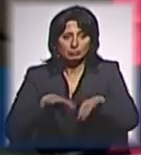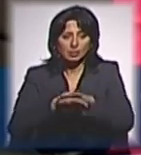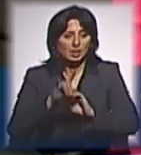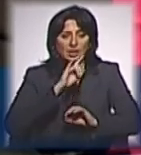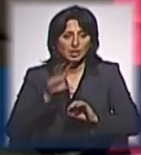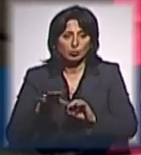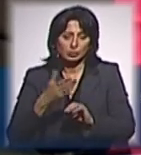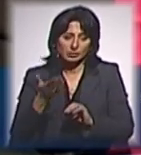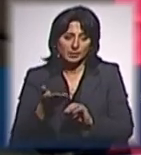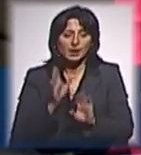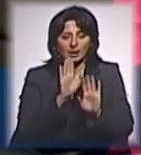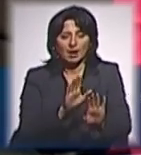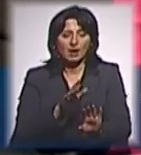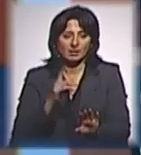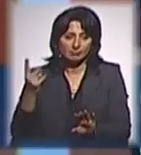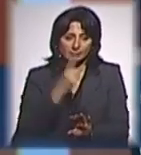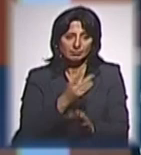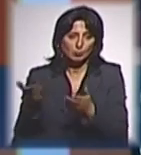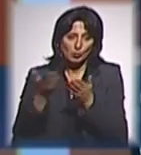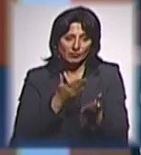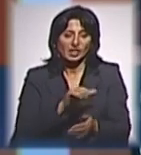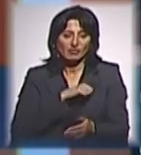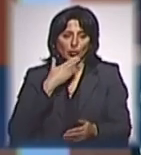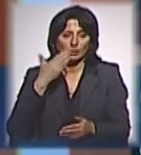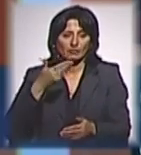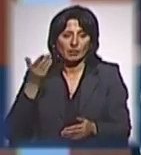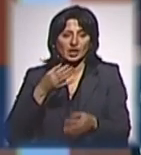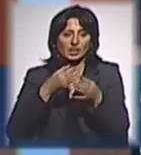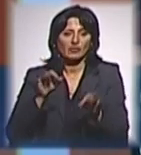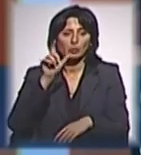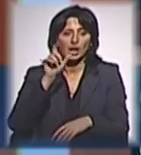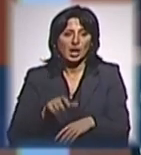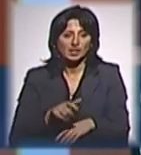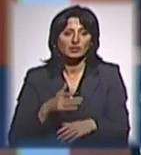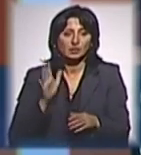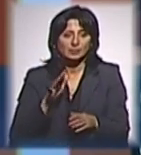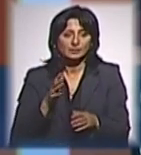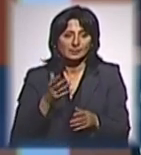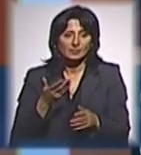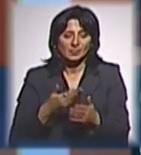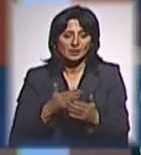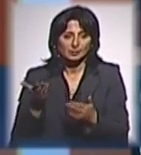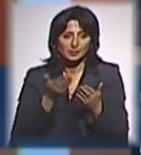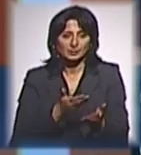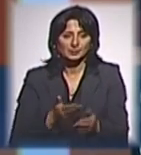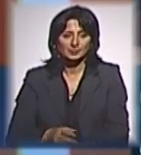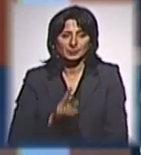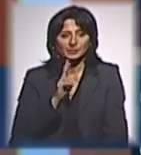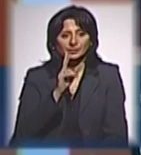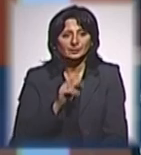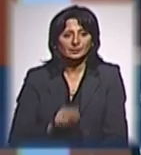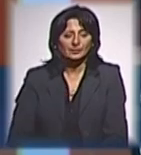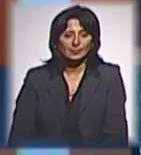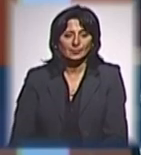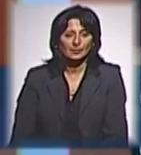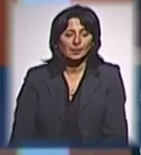ნამდვილად, და მე ვთქვი, რომ მისგან გავიკეთე საუბარი, თავისუფალი ადამიანი, რომელსაც თურმე უფრთხიან, კახა კუკავა.